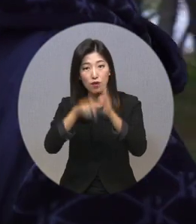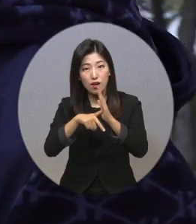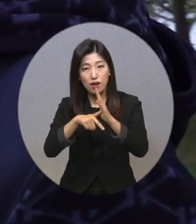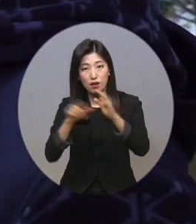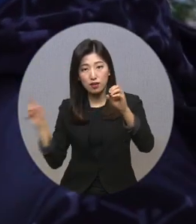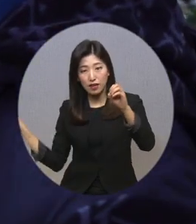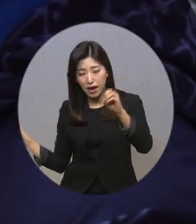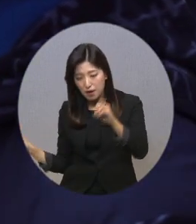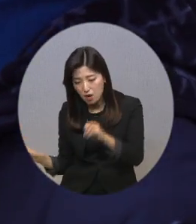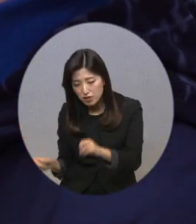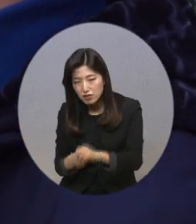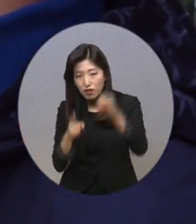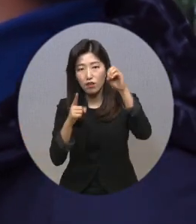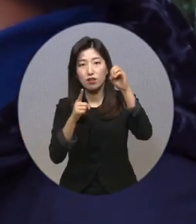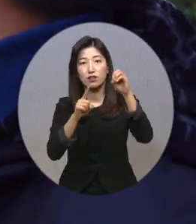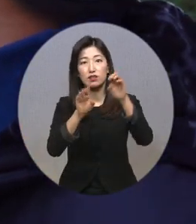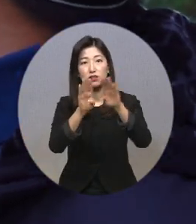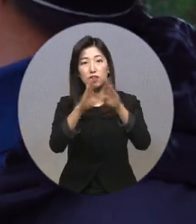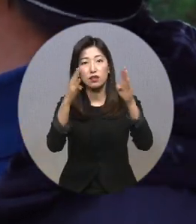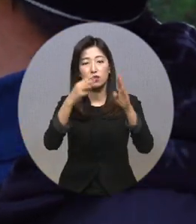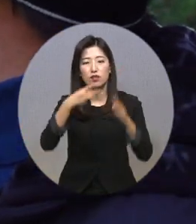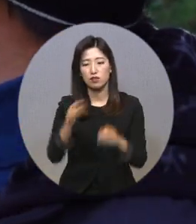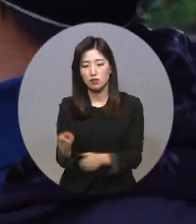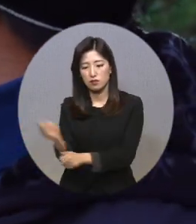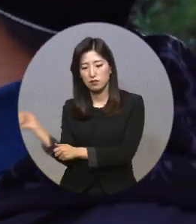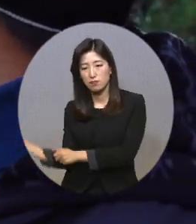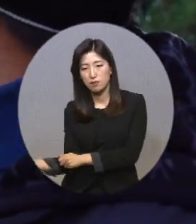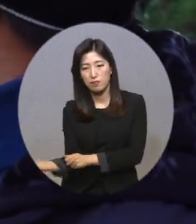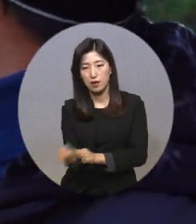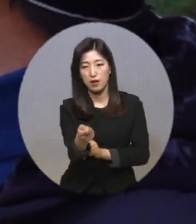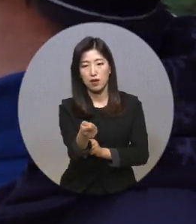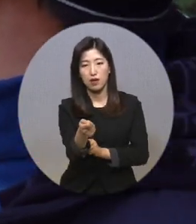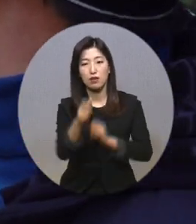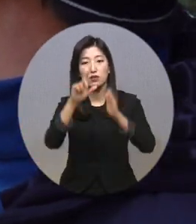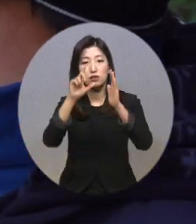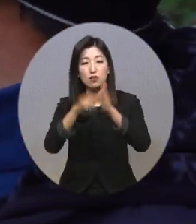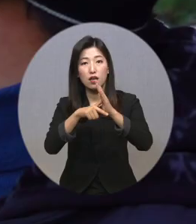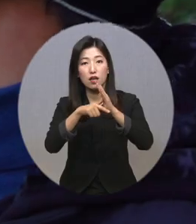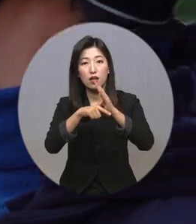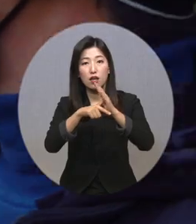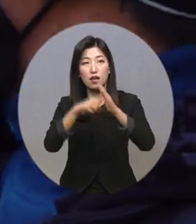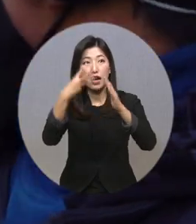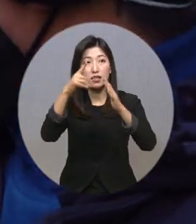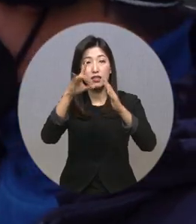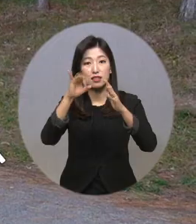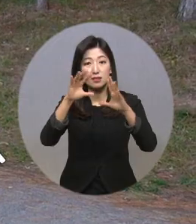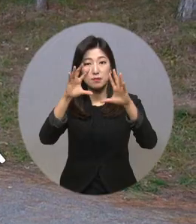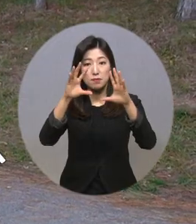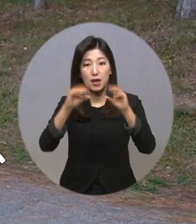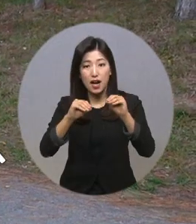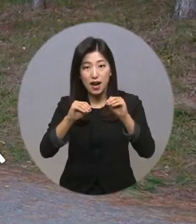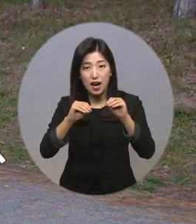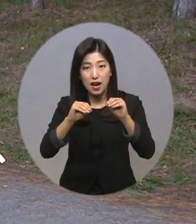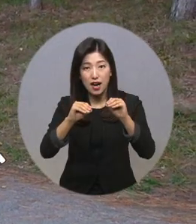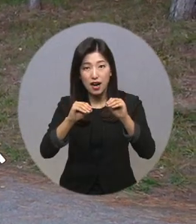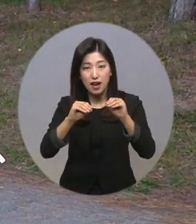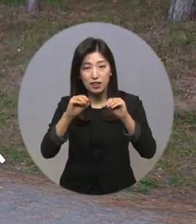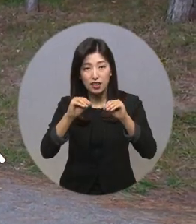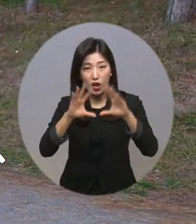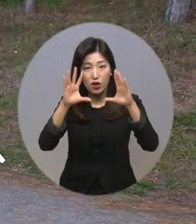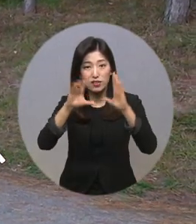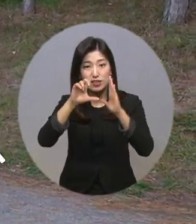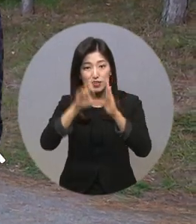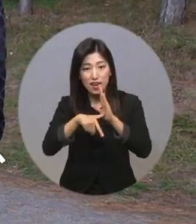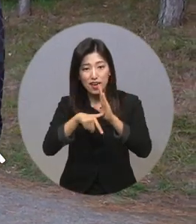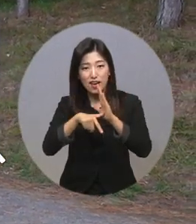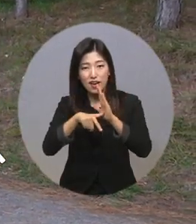옆에 가서 좀 더 좋습니다 아이들은 꺼져있는 상림 해외 그러면 켰을때 가 오비 아 아